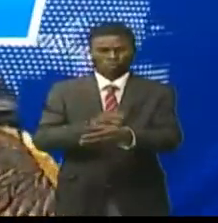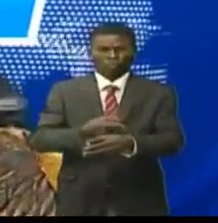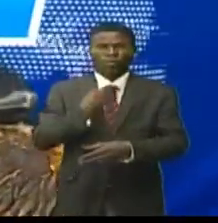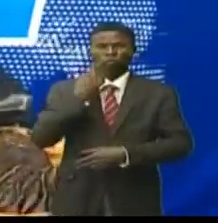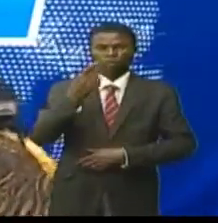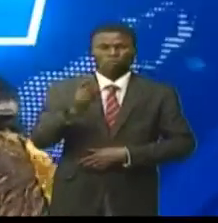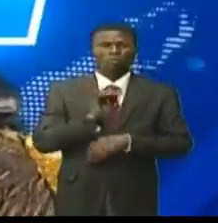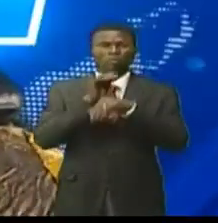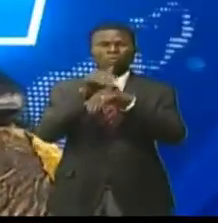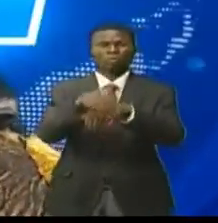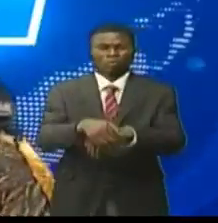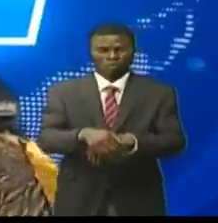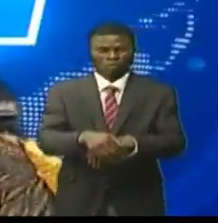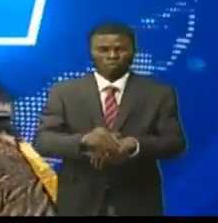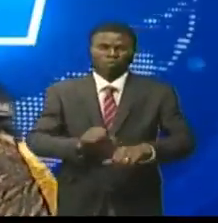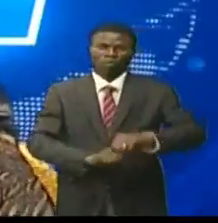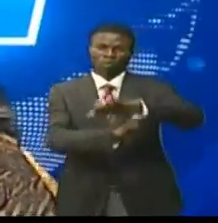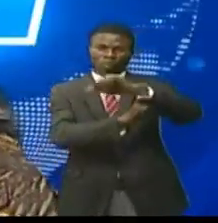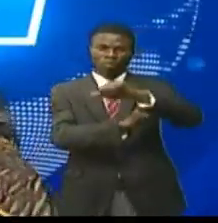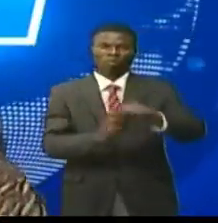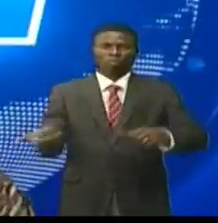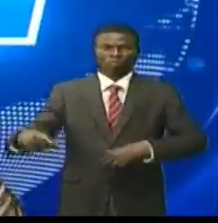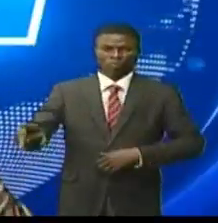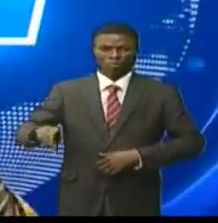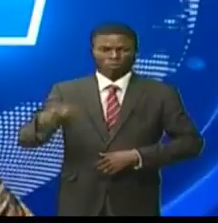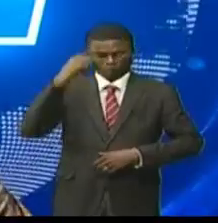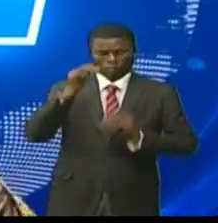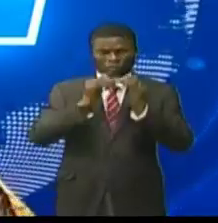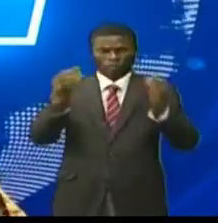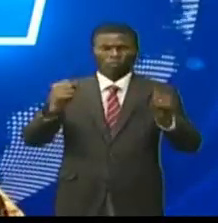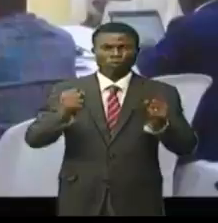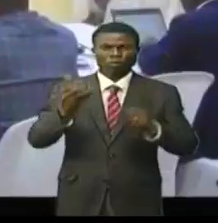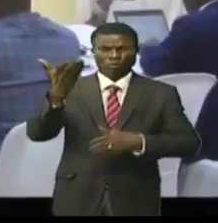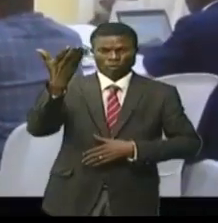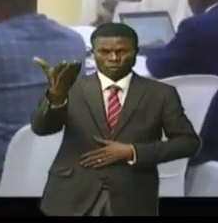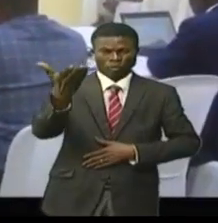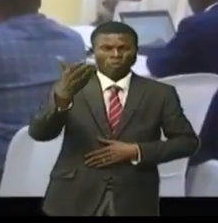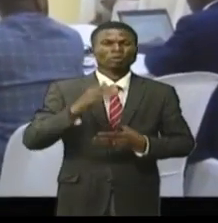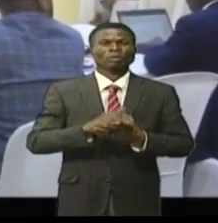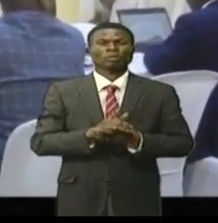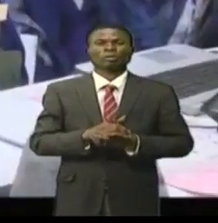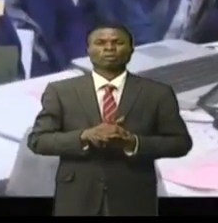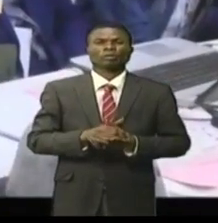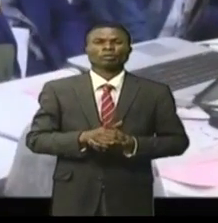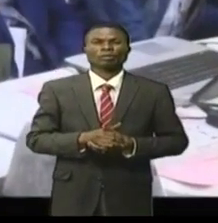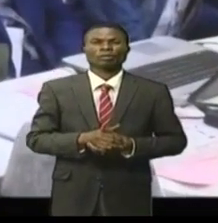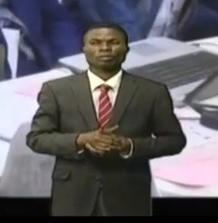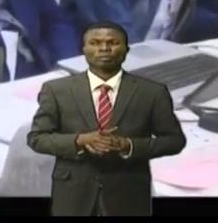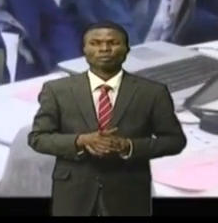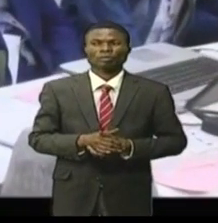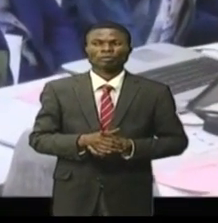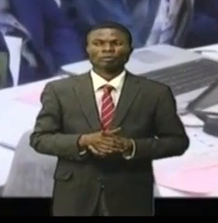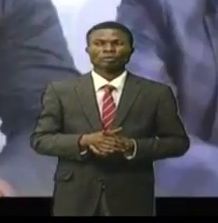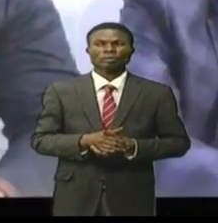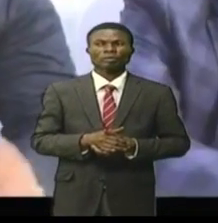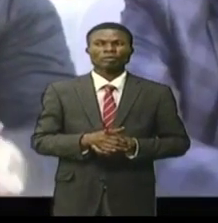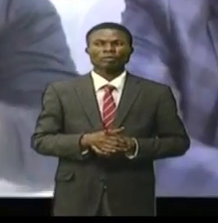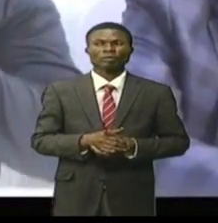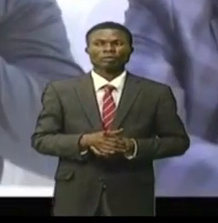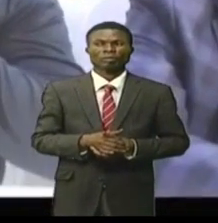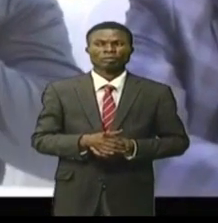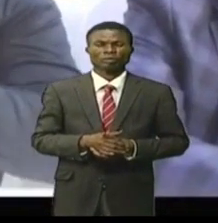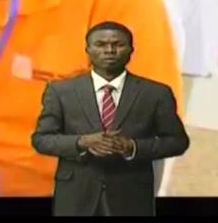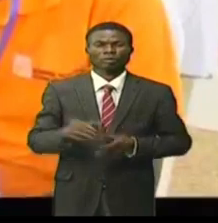son engagement d'accompagner la province pour une paix durable. Sur la compréhension du programme de désarmement, démobilisation,